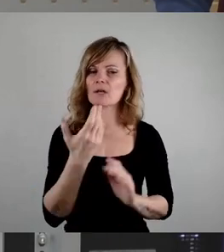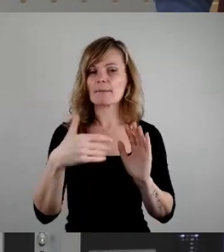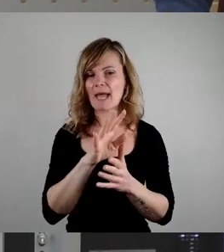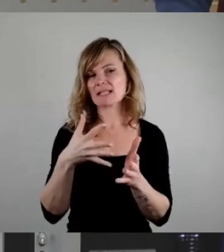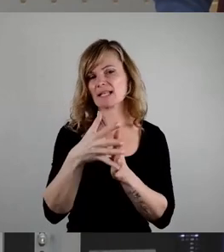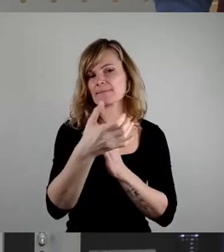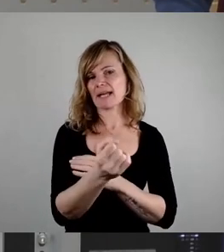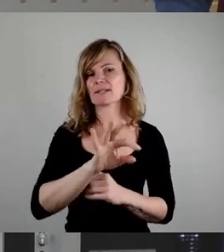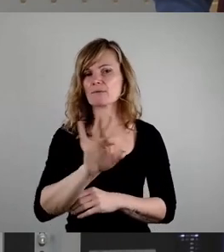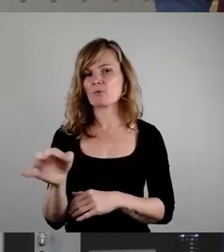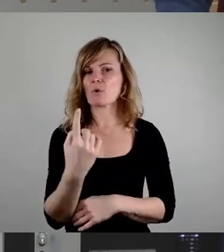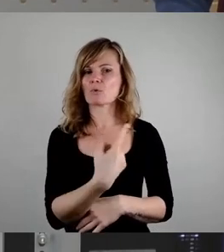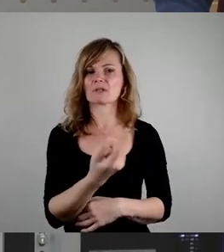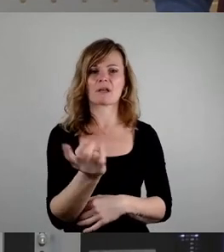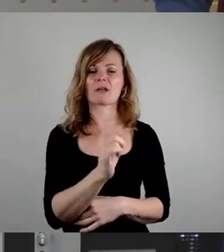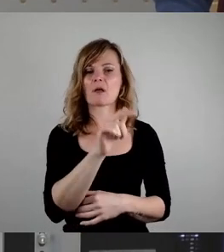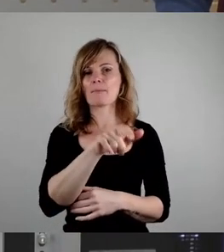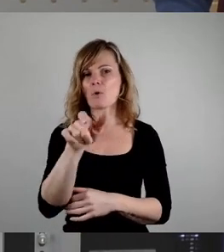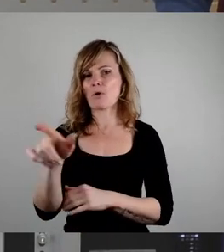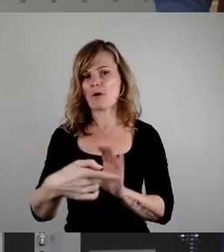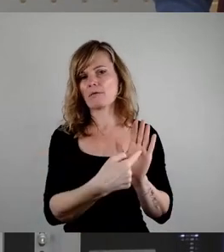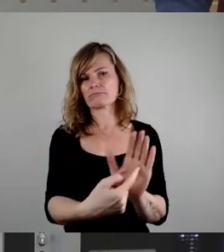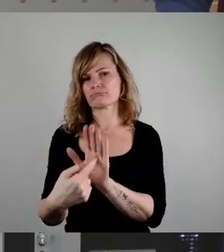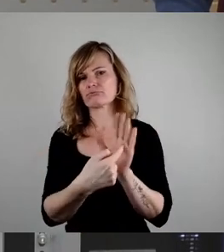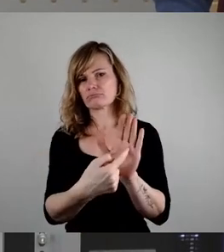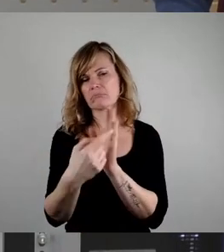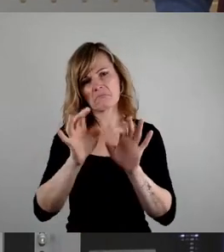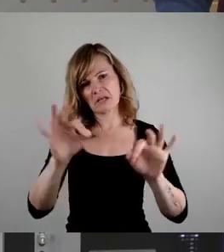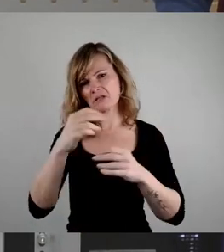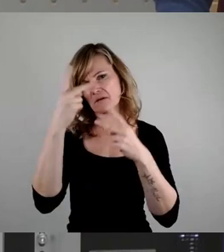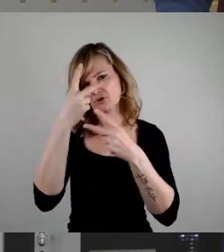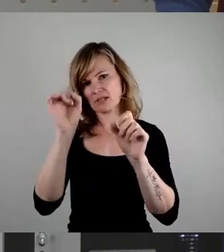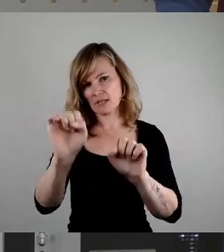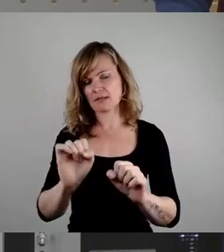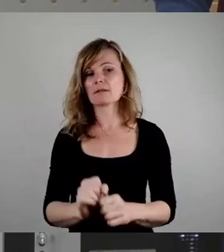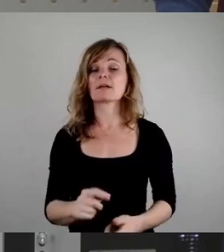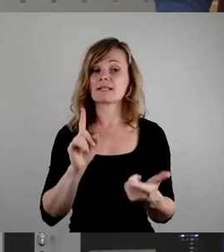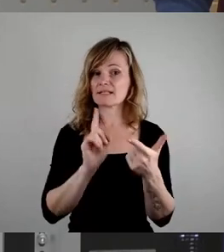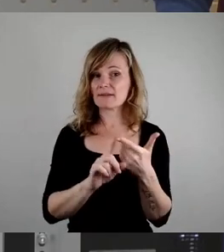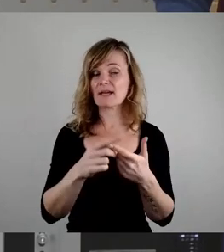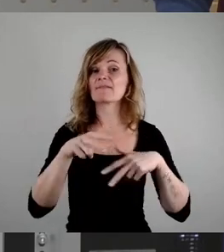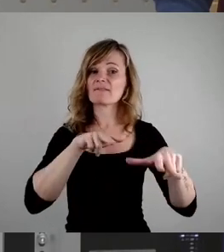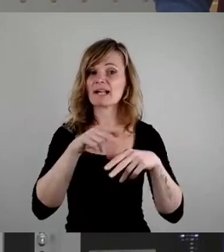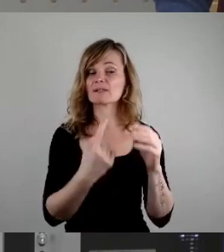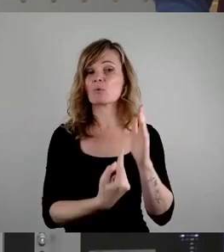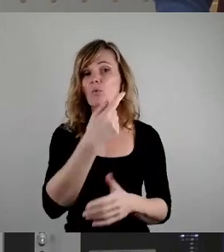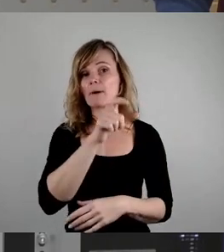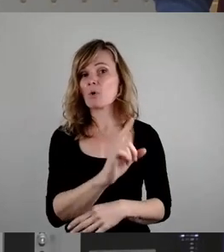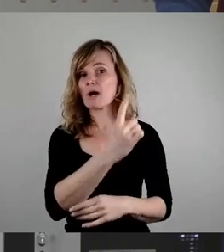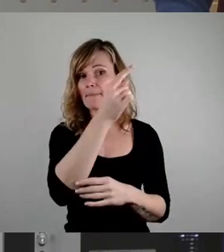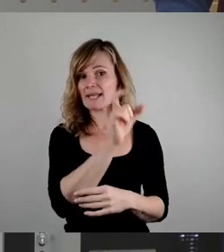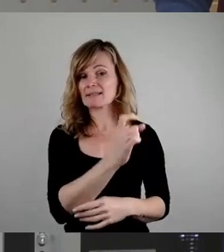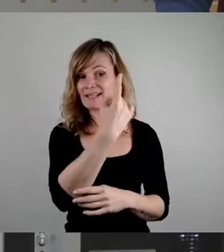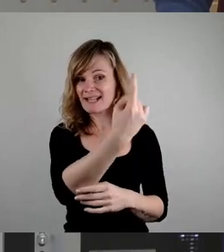Bürger haben. Und das Zweite ist, ich habe es schon mal erwähnt, die Verwaltung, der Oberbürgermeister soll die Spielregeln